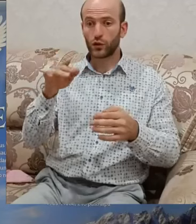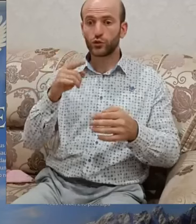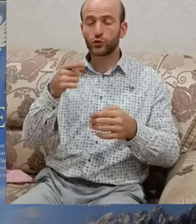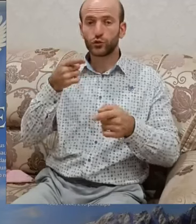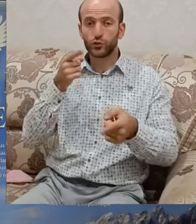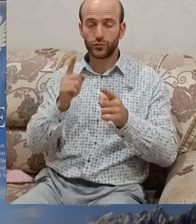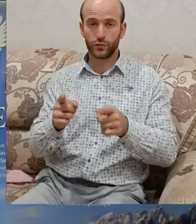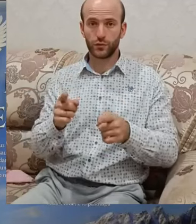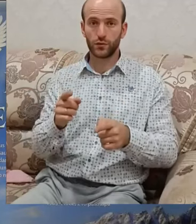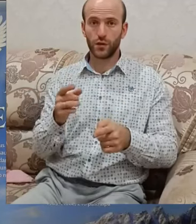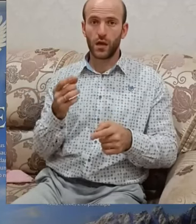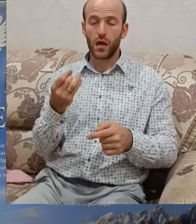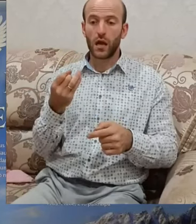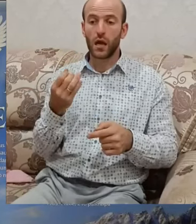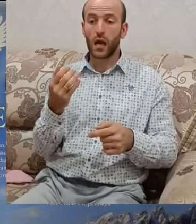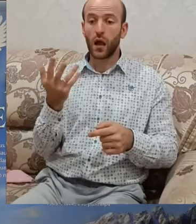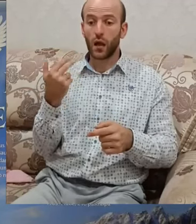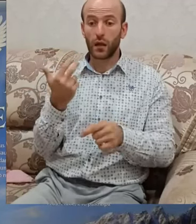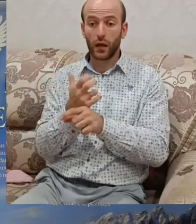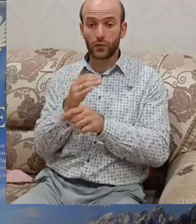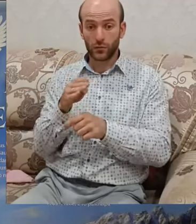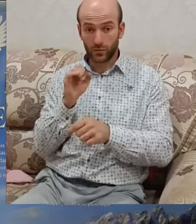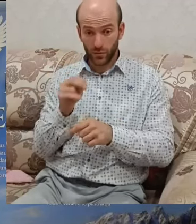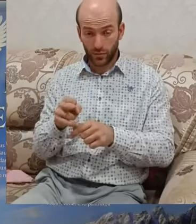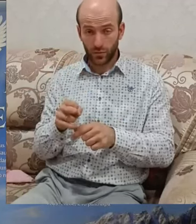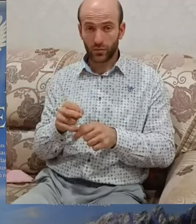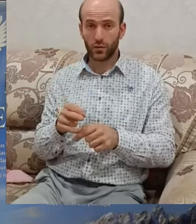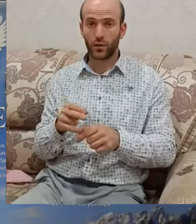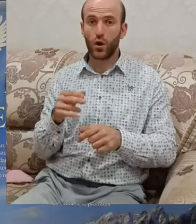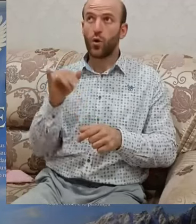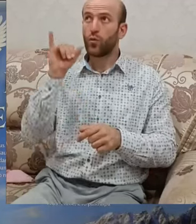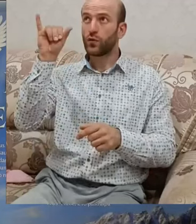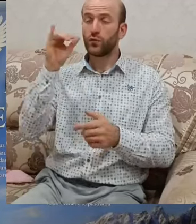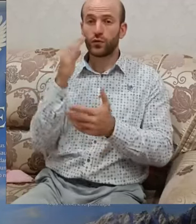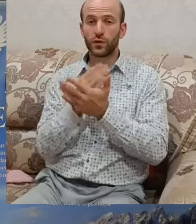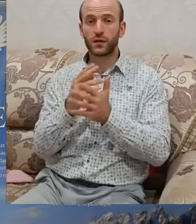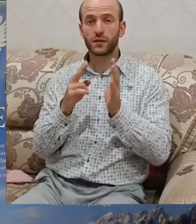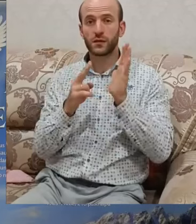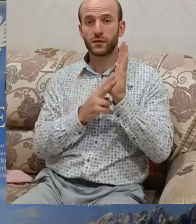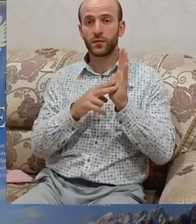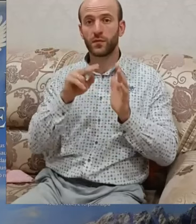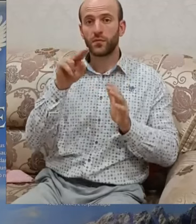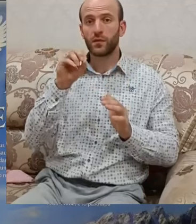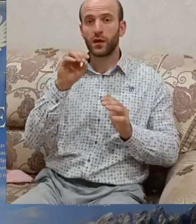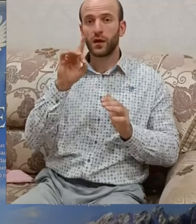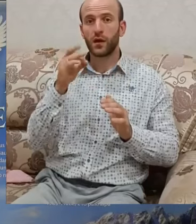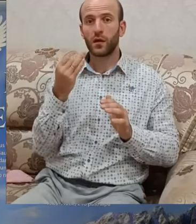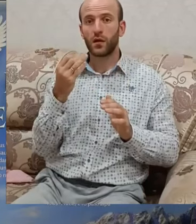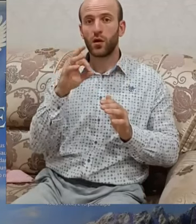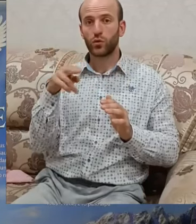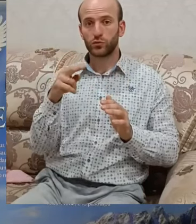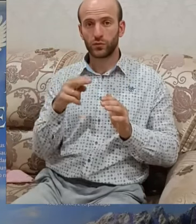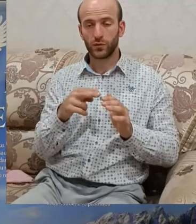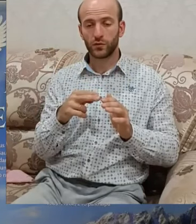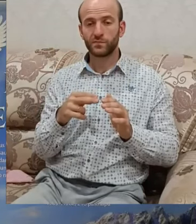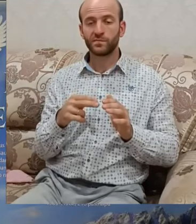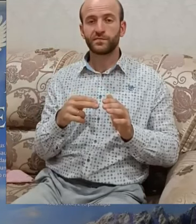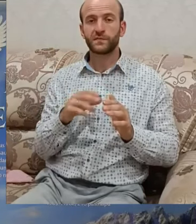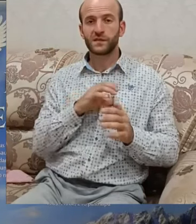Тогда если это так. Jis turi 7 bažnyčios laikotarpius. У него есть 7 церковных периодов. Ir ten jis turėjo